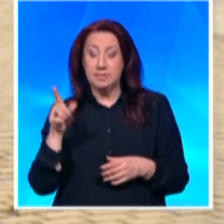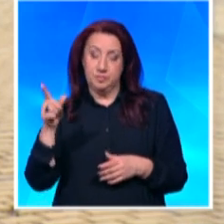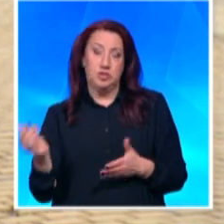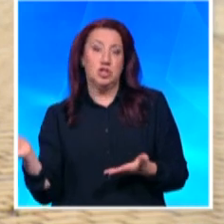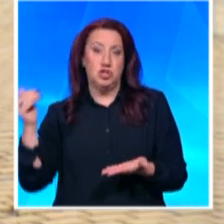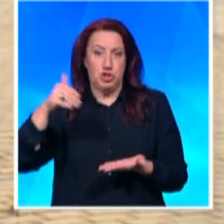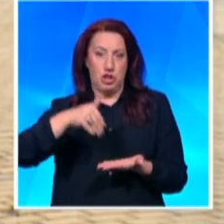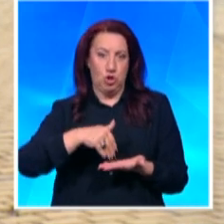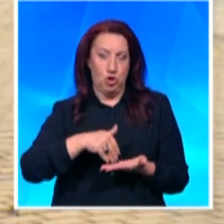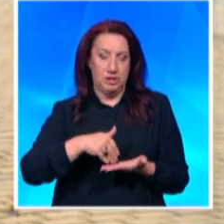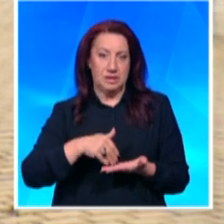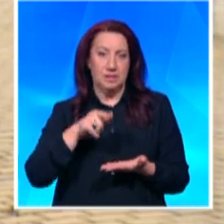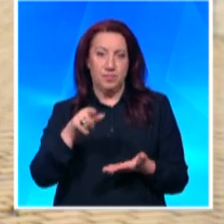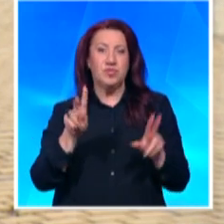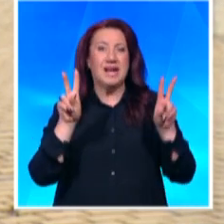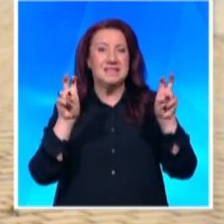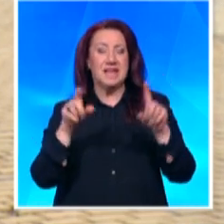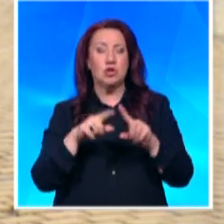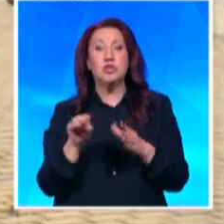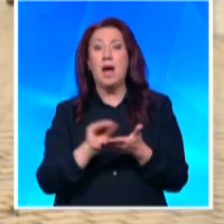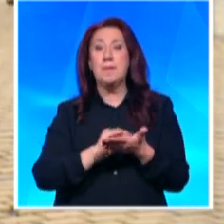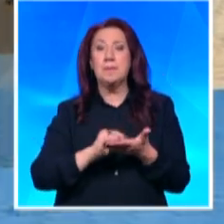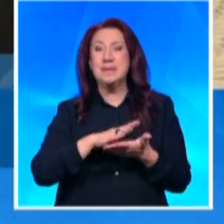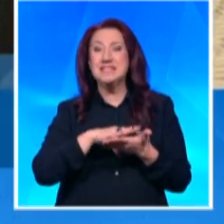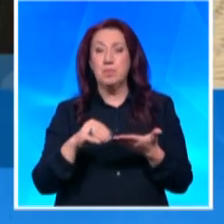Това е цитат от писмото на ГЕРБ към тях.